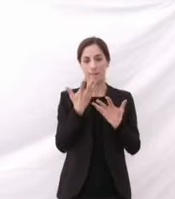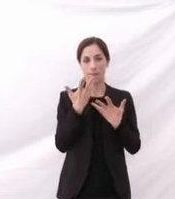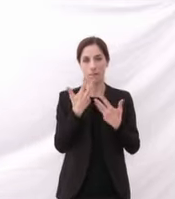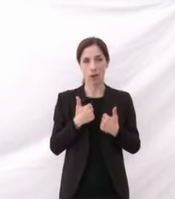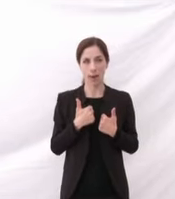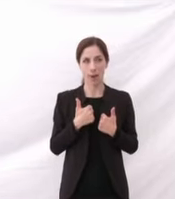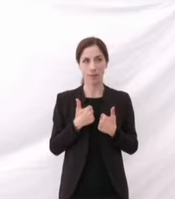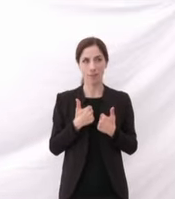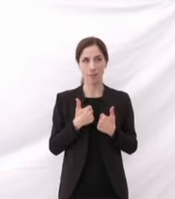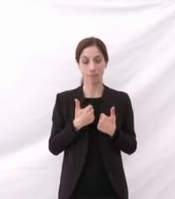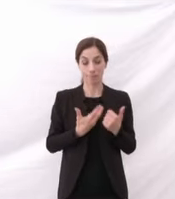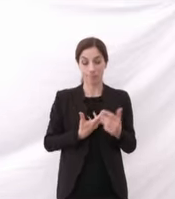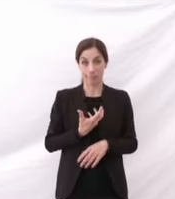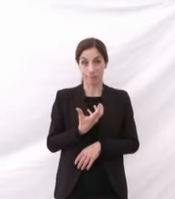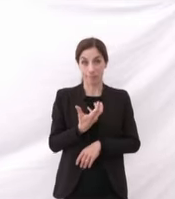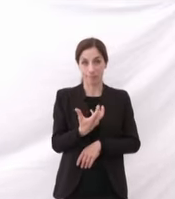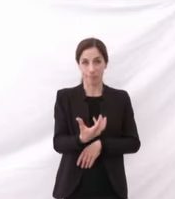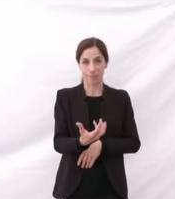condividere con voi